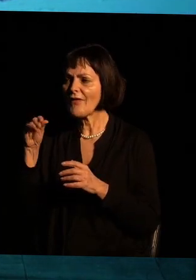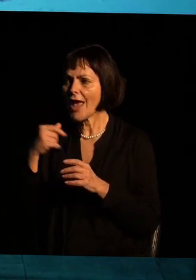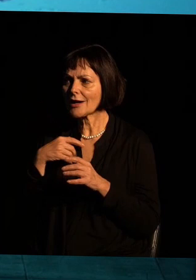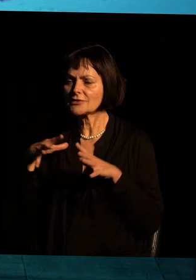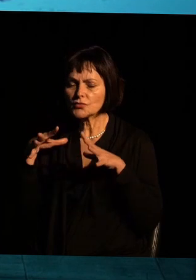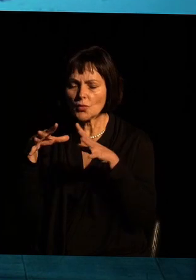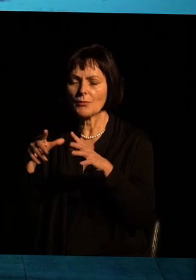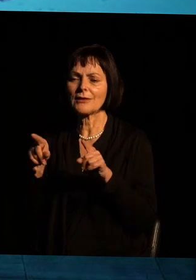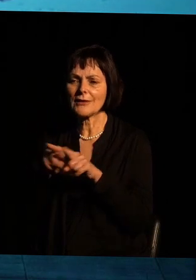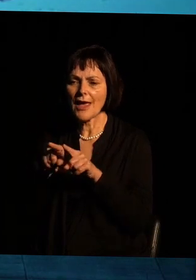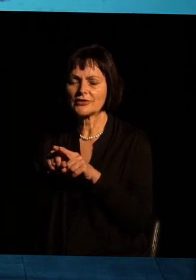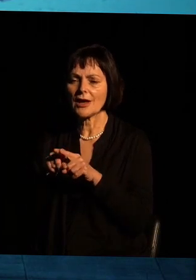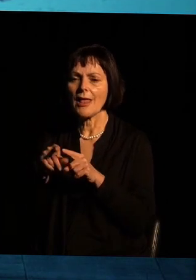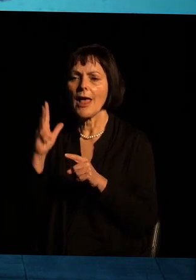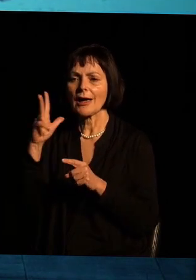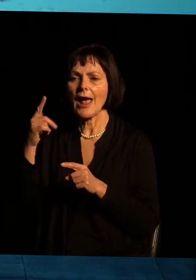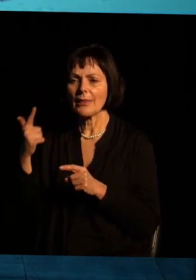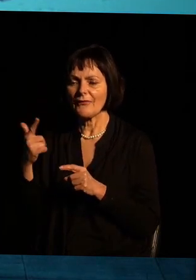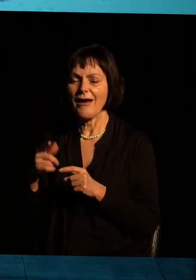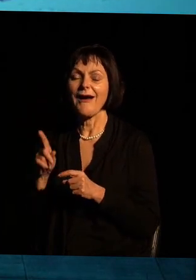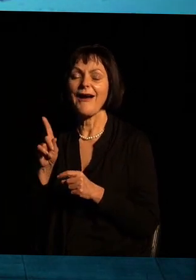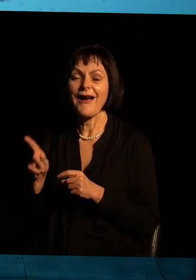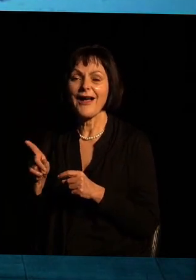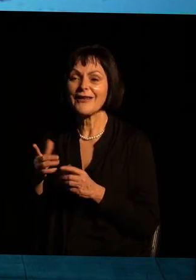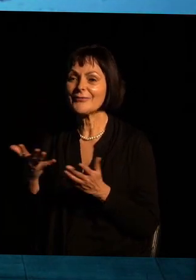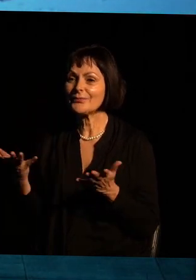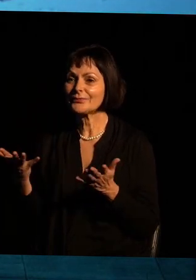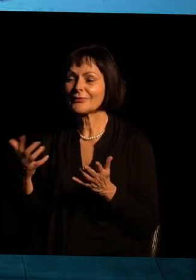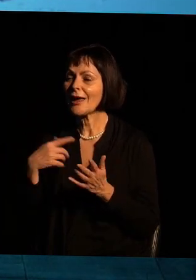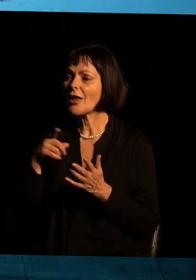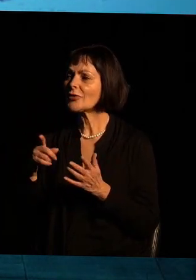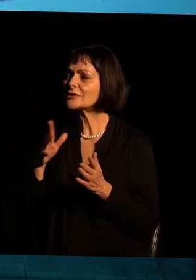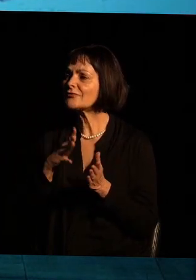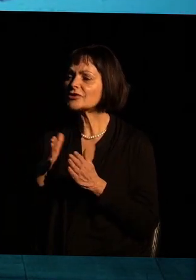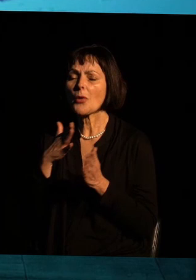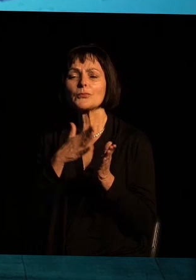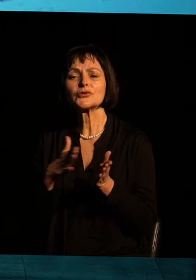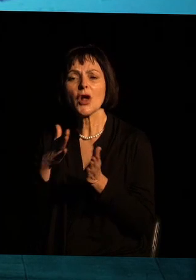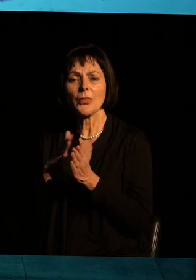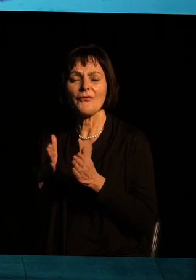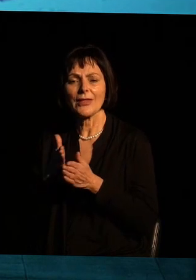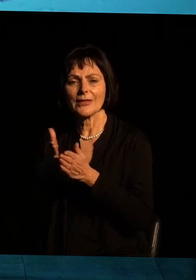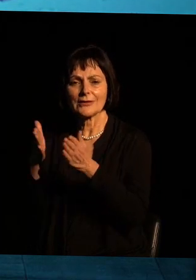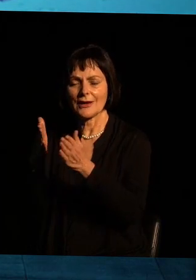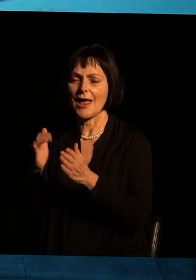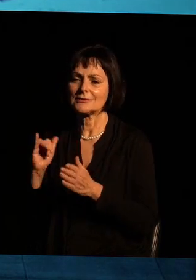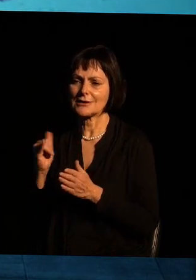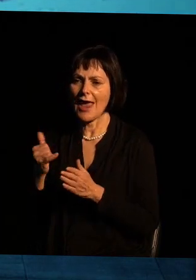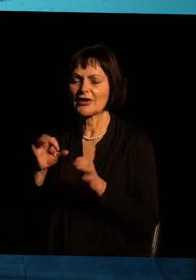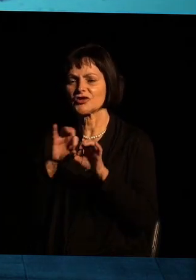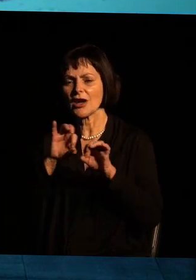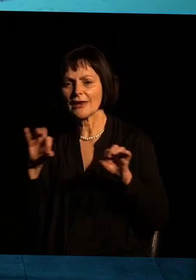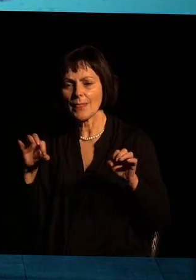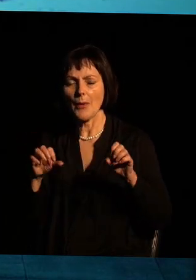również teraz zaczęły nawet na K2 wchodzić, ale to jest wszystko po przygotowanych trasach. Jakieś liny